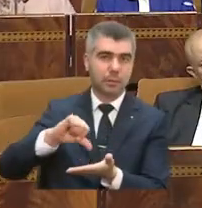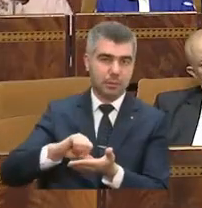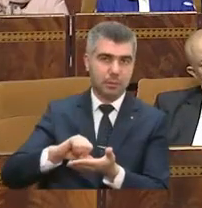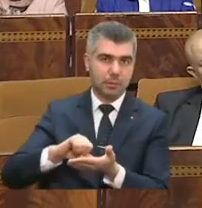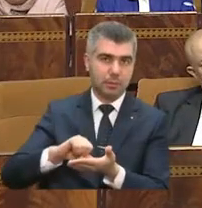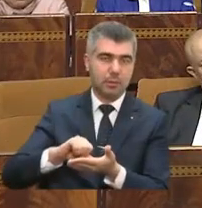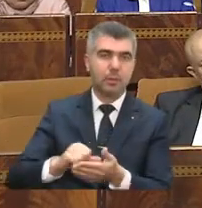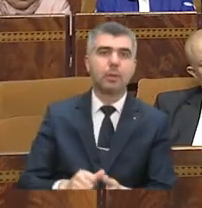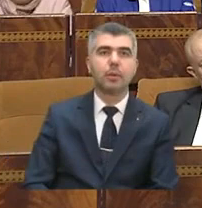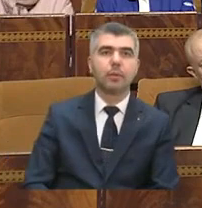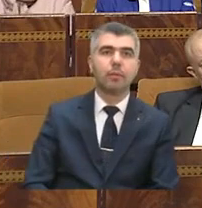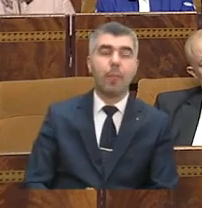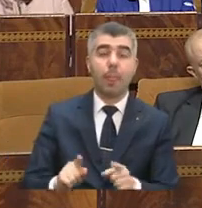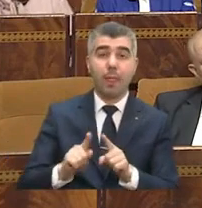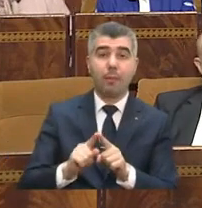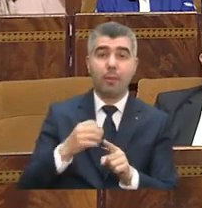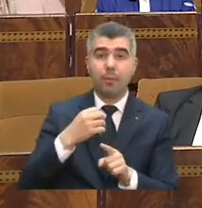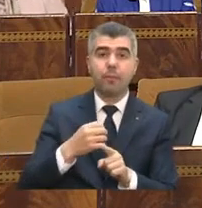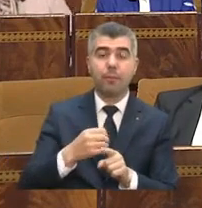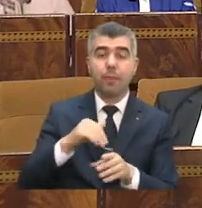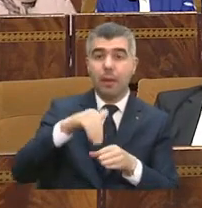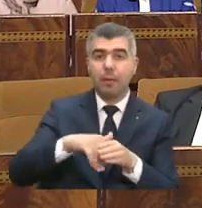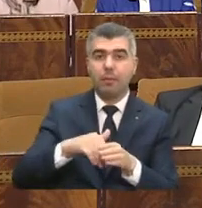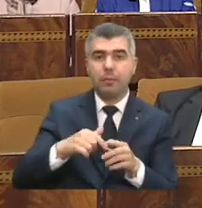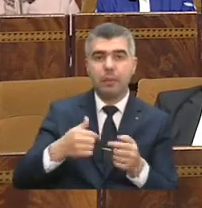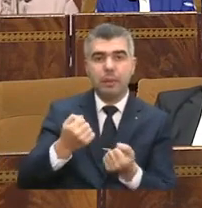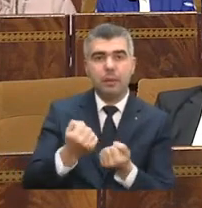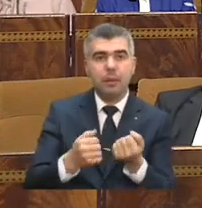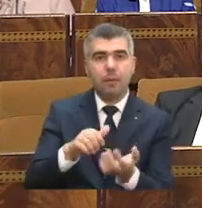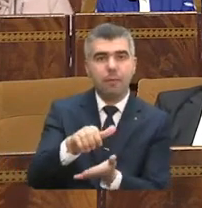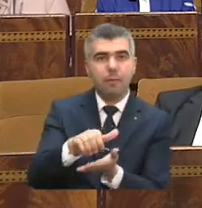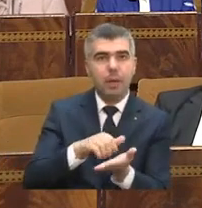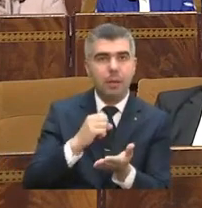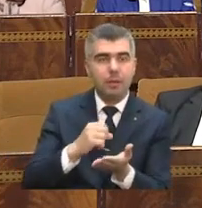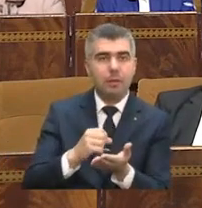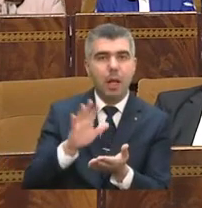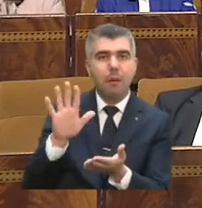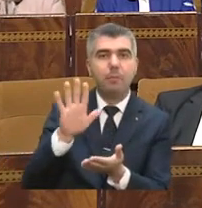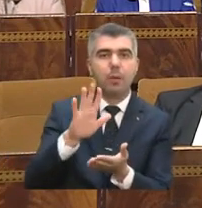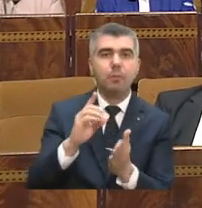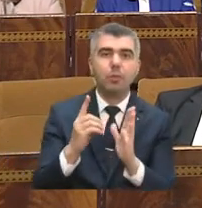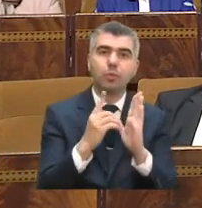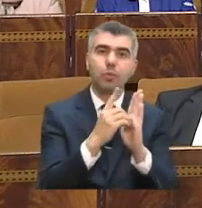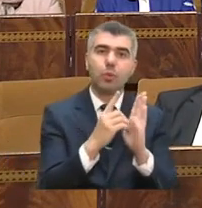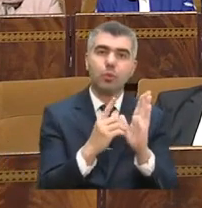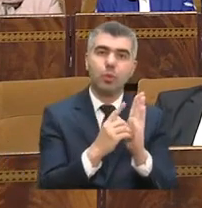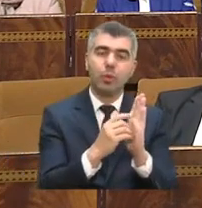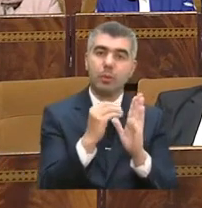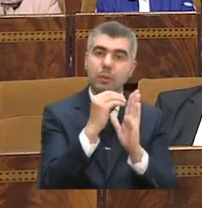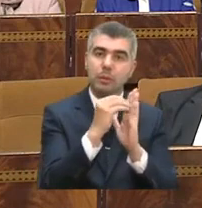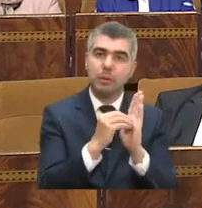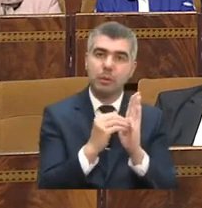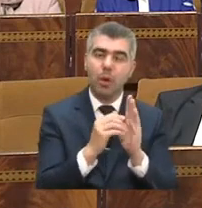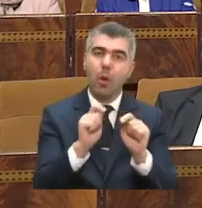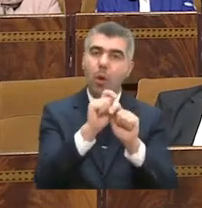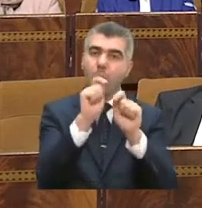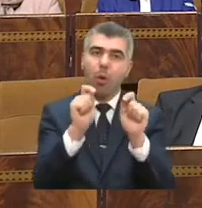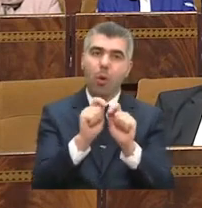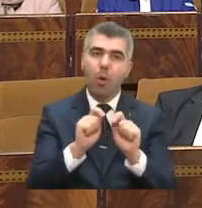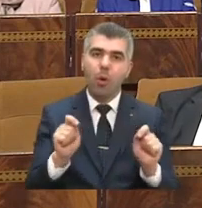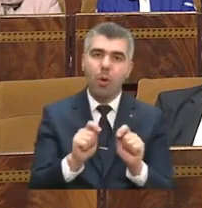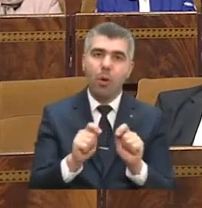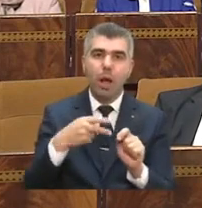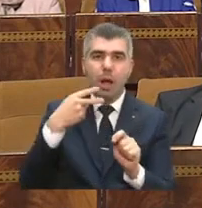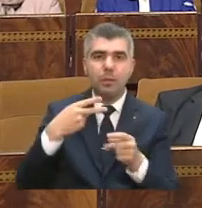الوزير، لن نقبل اي تراجع على الفصل 55 من الدستور. حرية الإبداع وحرية